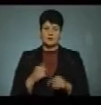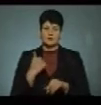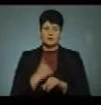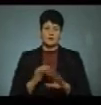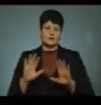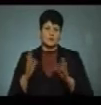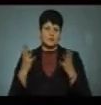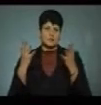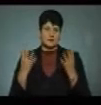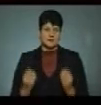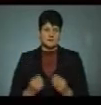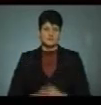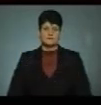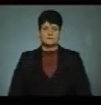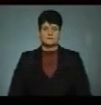дня.